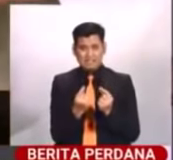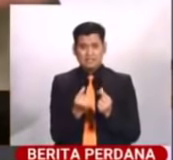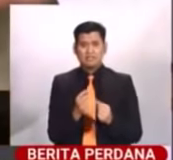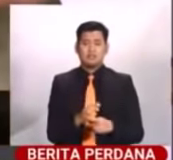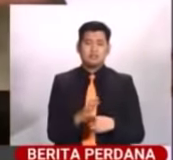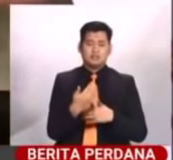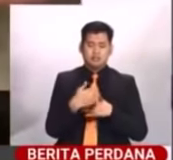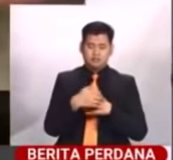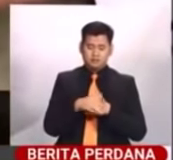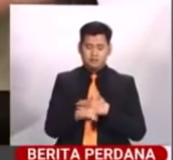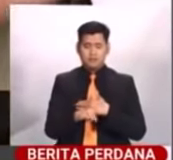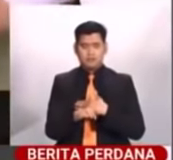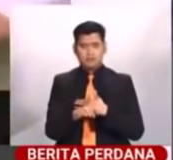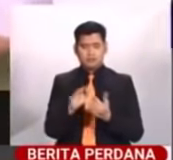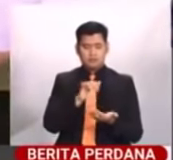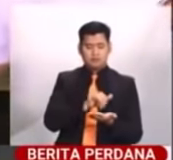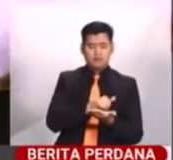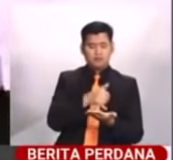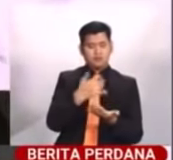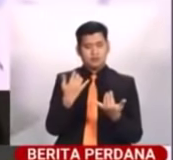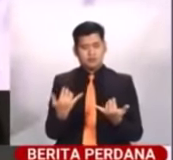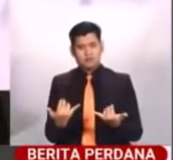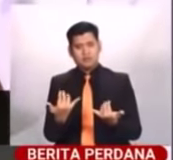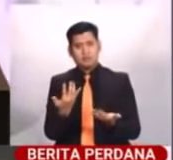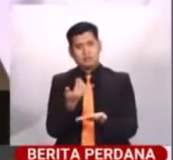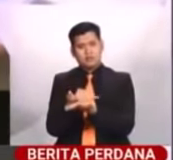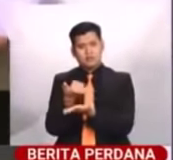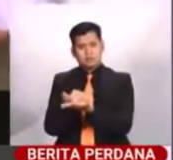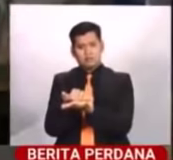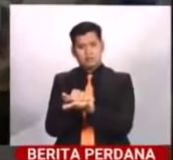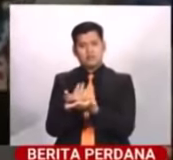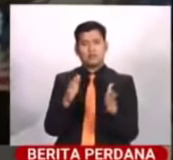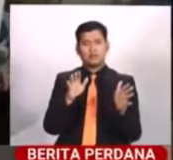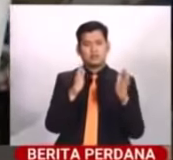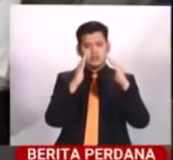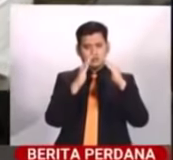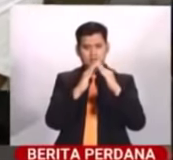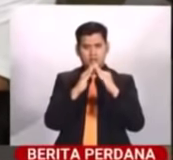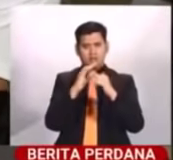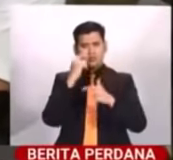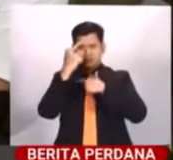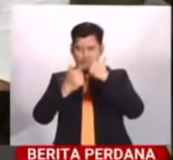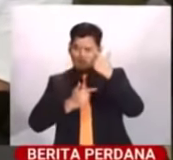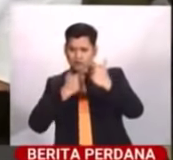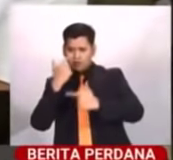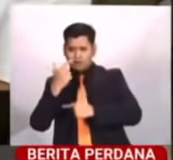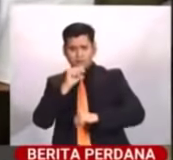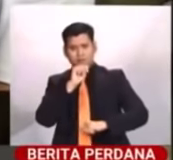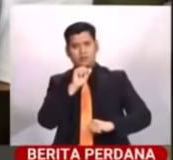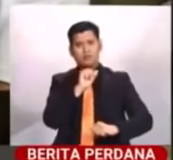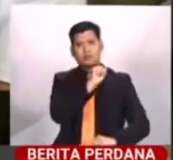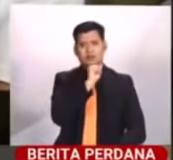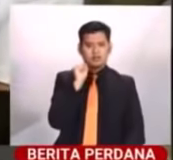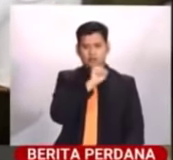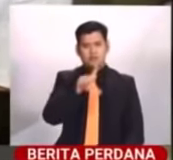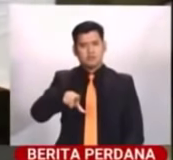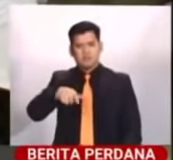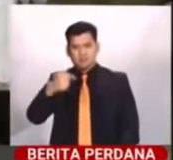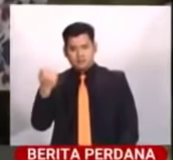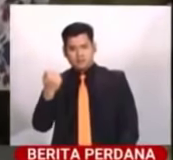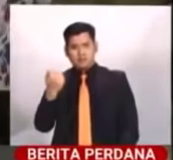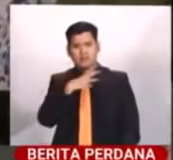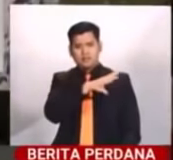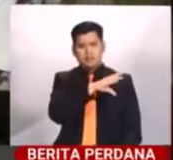Sejak terlantar di rumah, beliau ada dilawati rakan-rakan artis termasuk Azizul Khamis dan A. Rahman On. Jabatan Penyiaran Negeri Johor